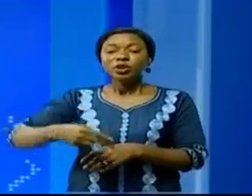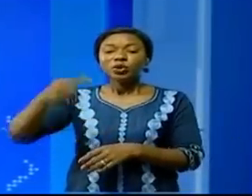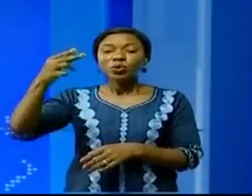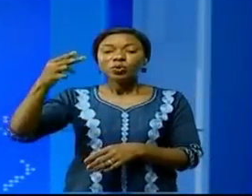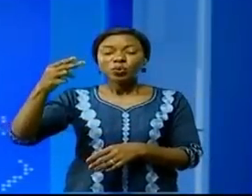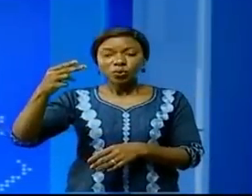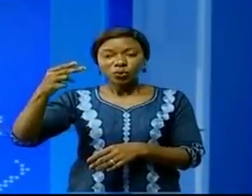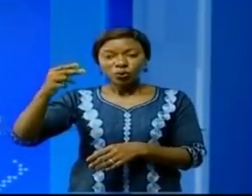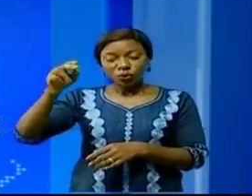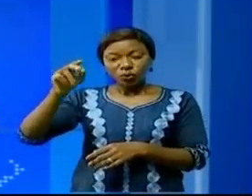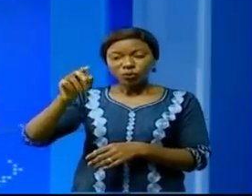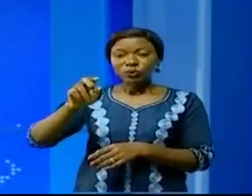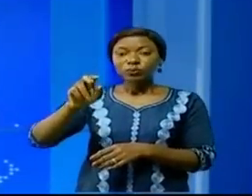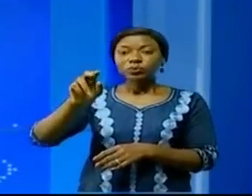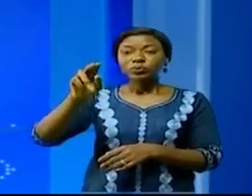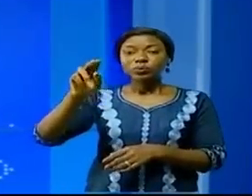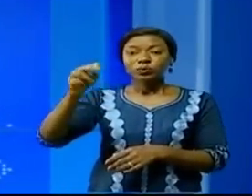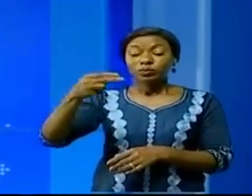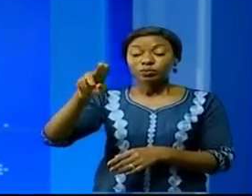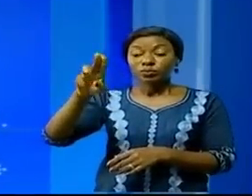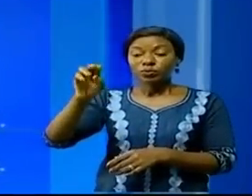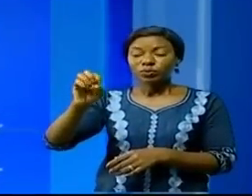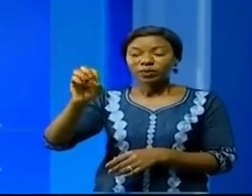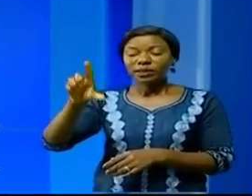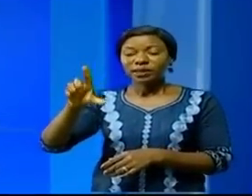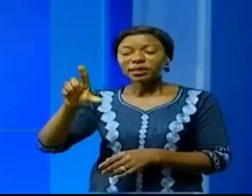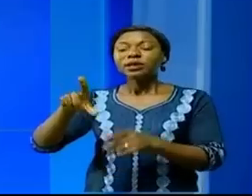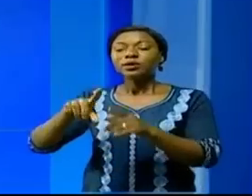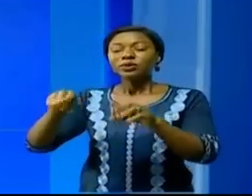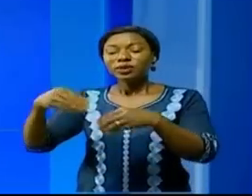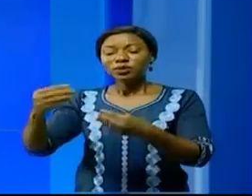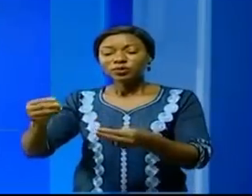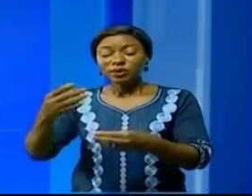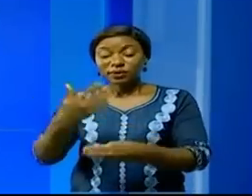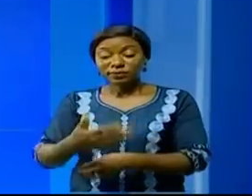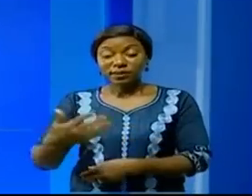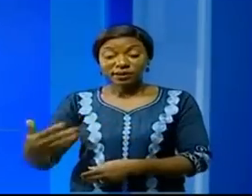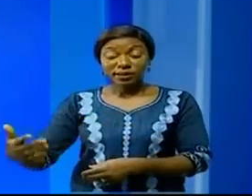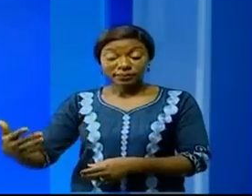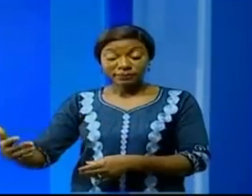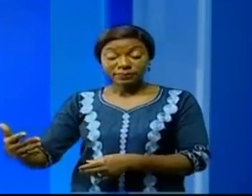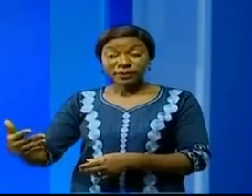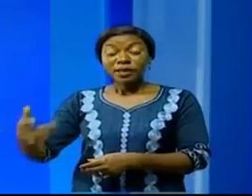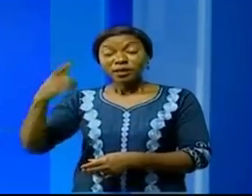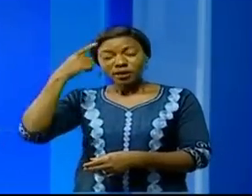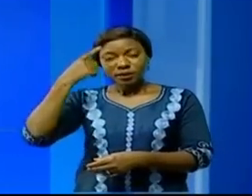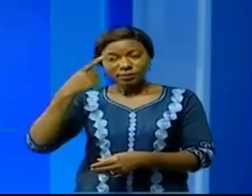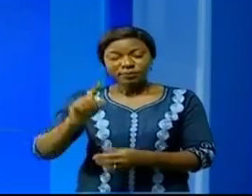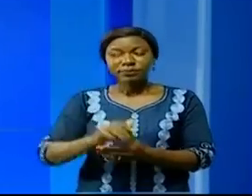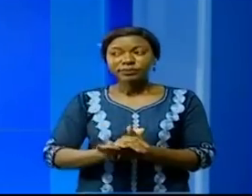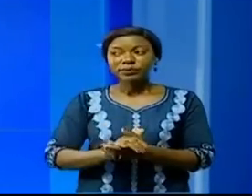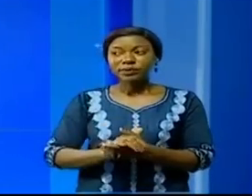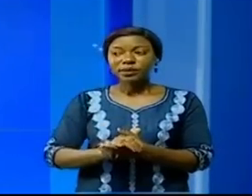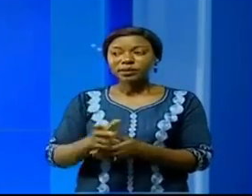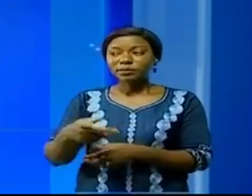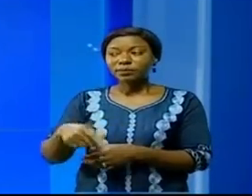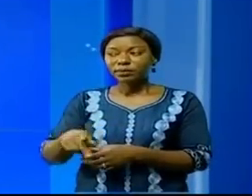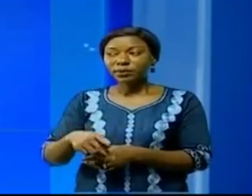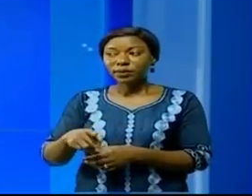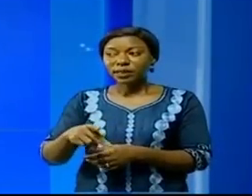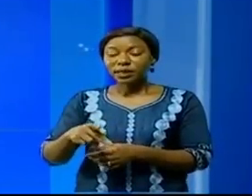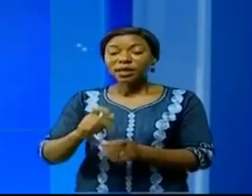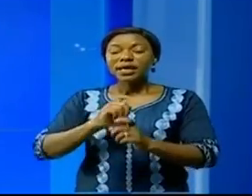Haut-Ouélé, la province vient d'être dotée des engins de génie civil pour la régie provinciale, un don